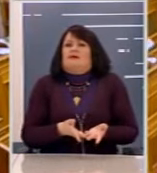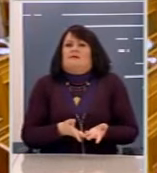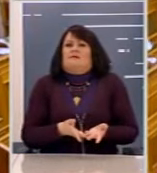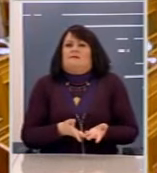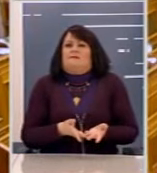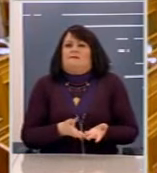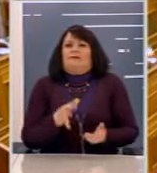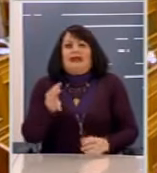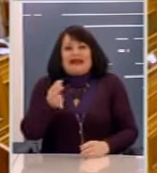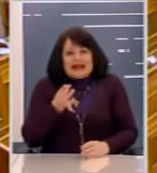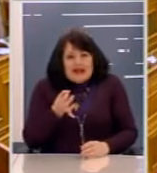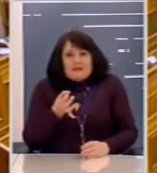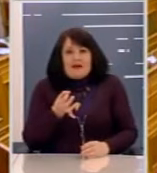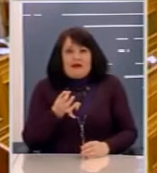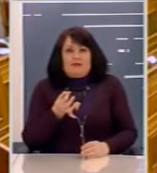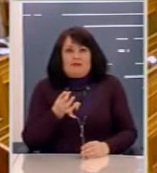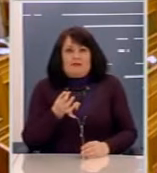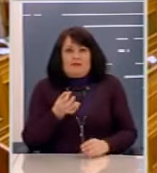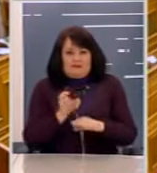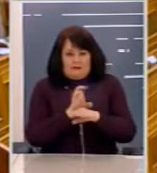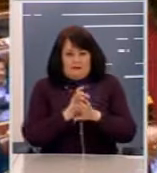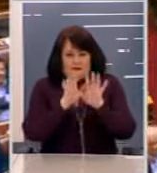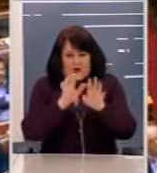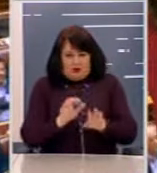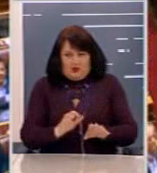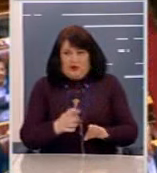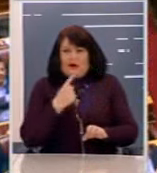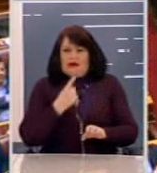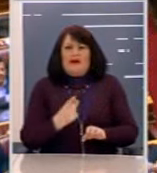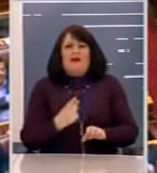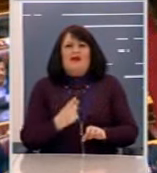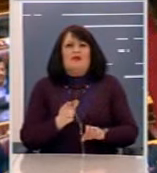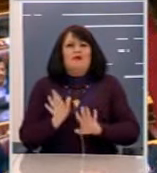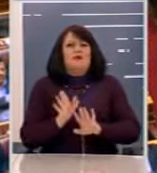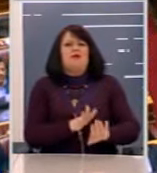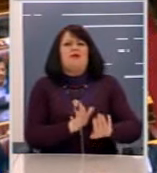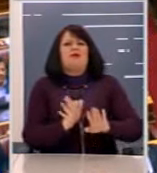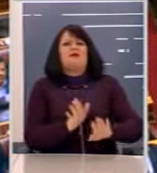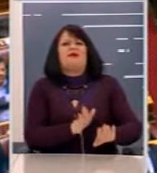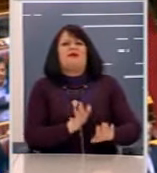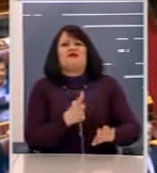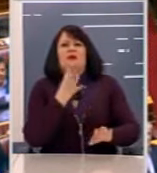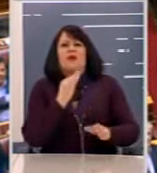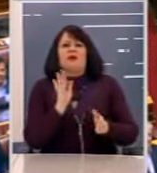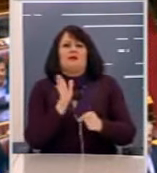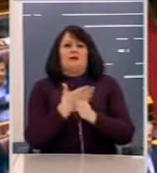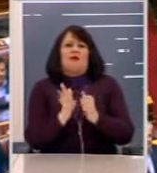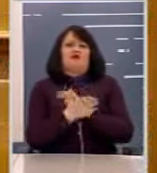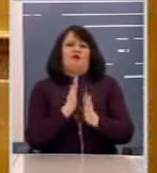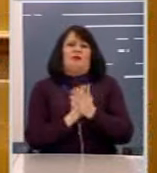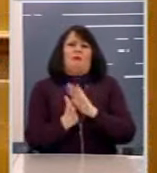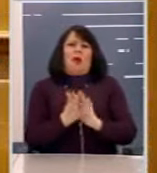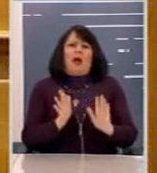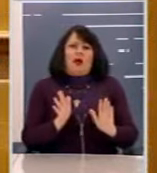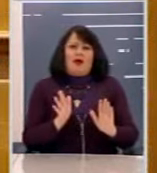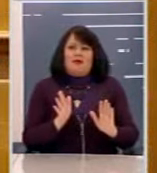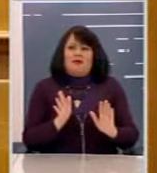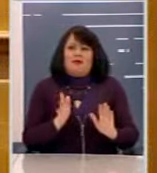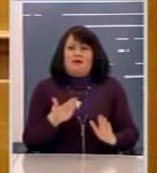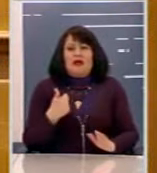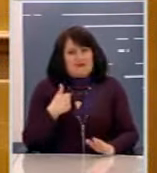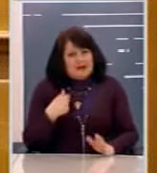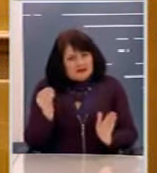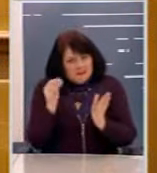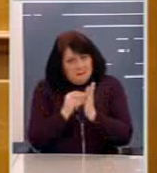Μίλησε για την ηλεκτρονική διακυβέρνηση, ότι την έχουμε αφήσει περίπου να καταρρεύσει, ενώ έχουμε